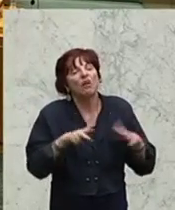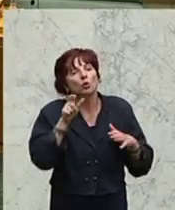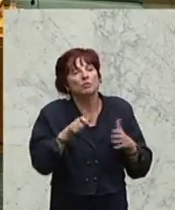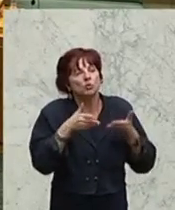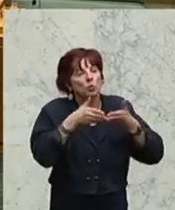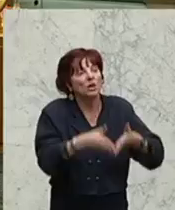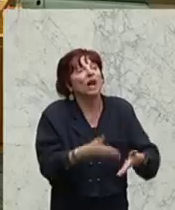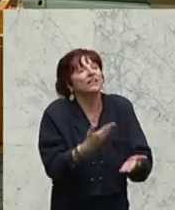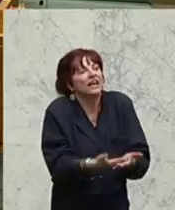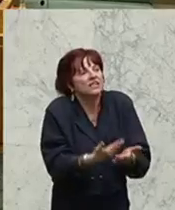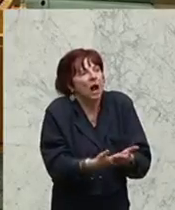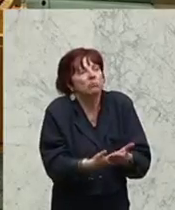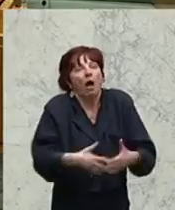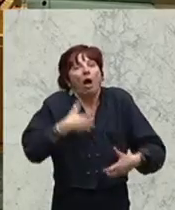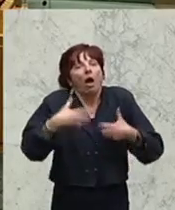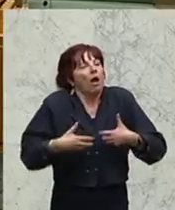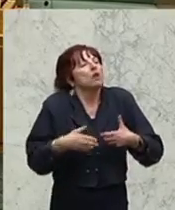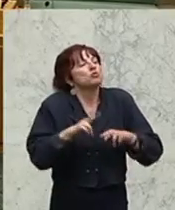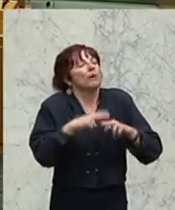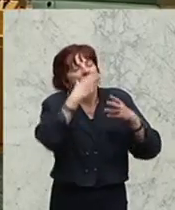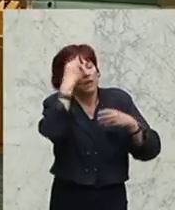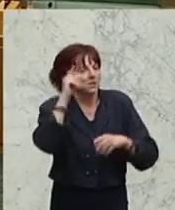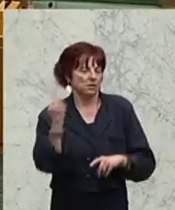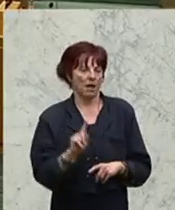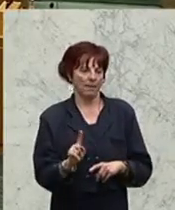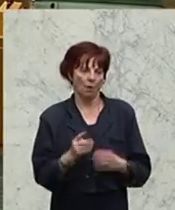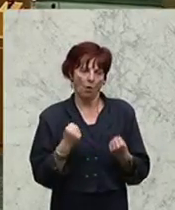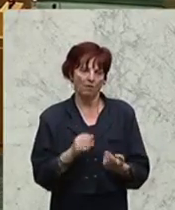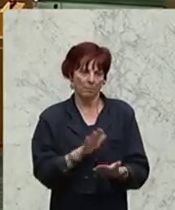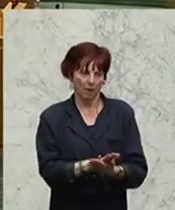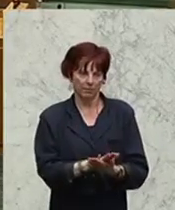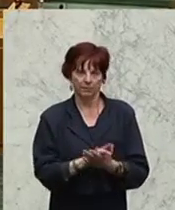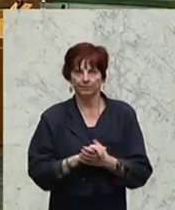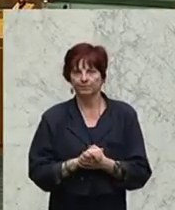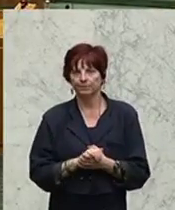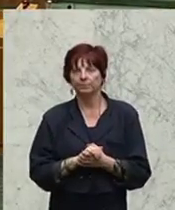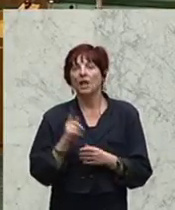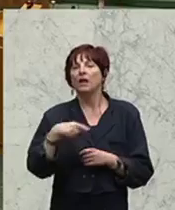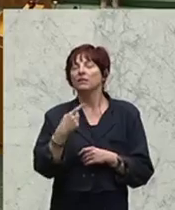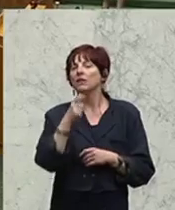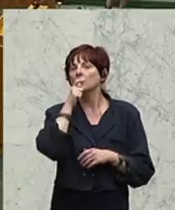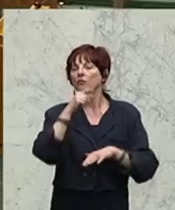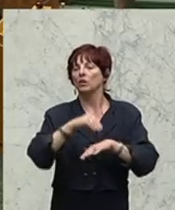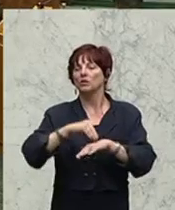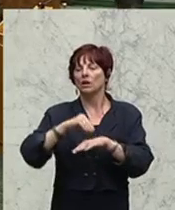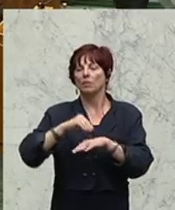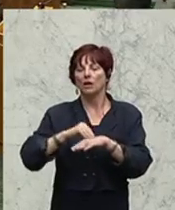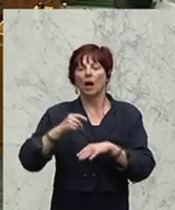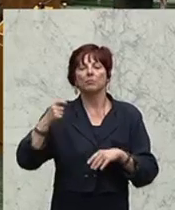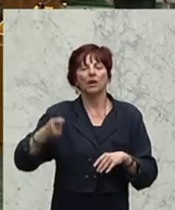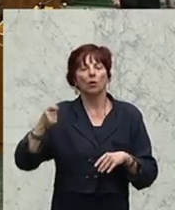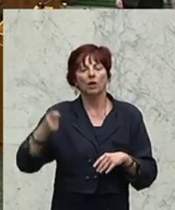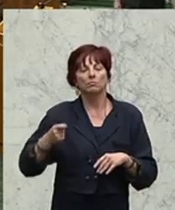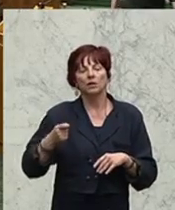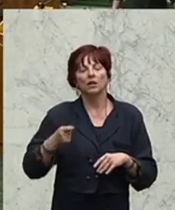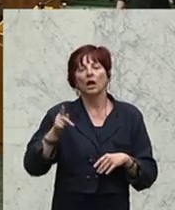eines Seerettungsprogramms Mare Nostrum 2.0 sowie einer europäischen Asylbehörde fordert Matthias Stolz, Clubobmann der